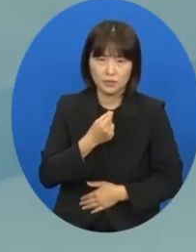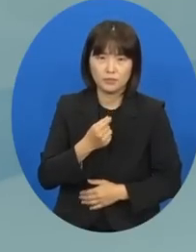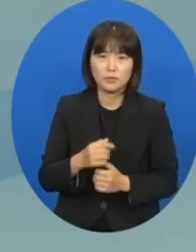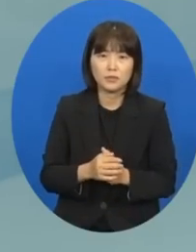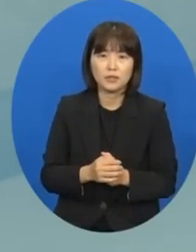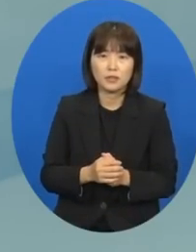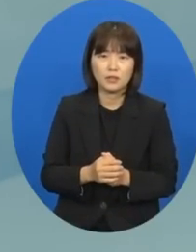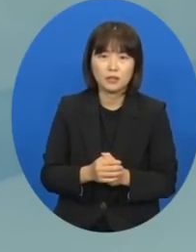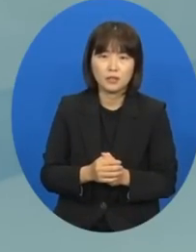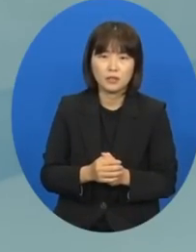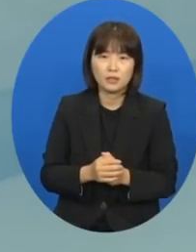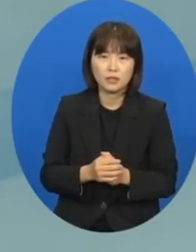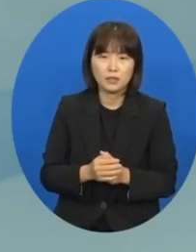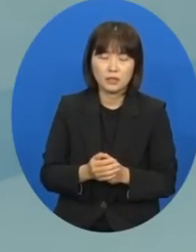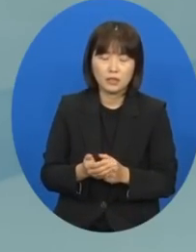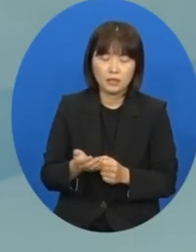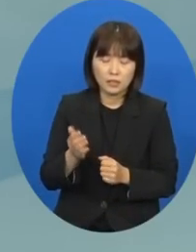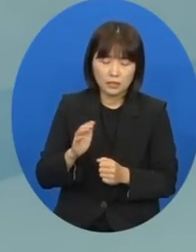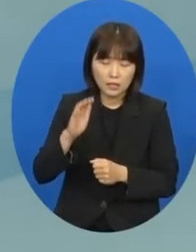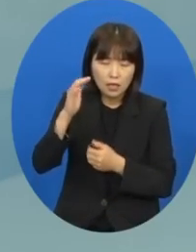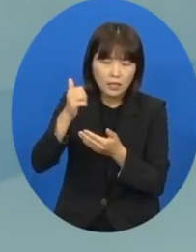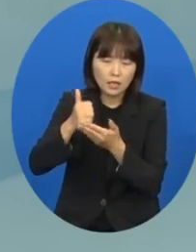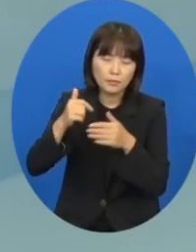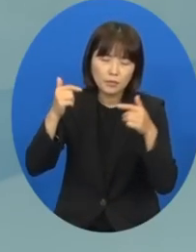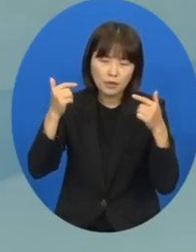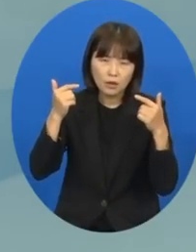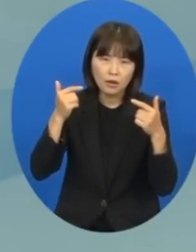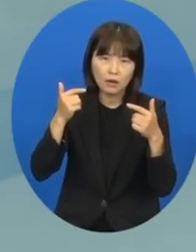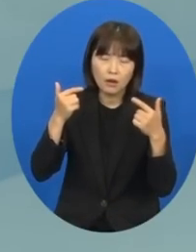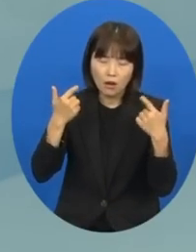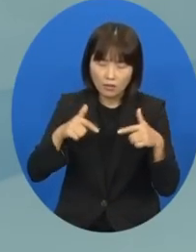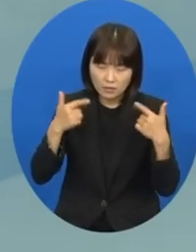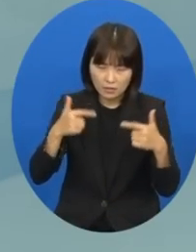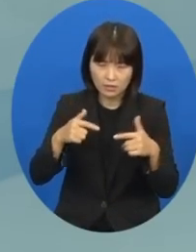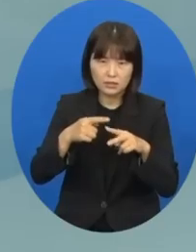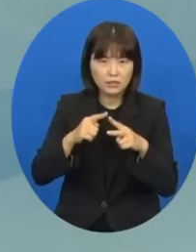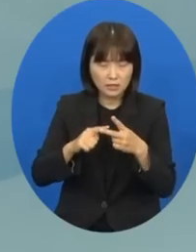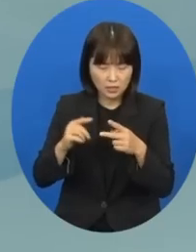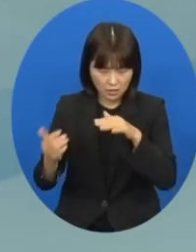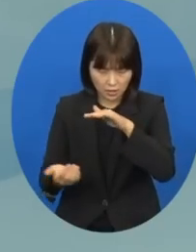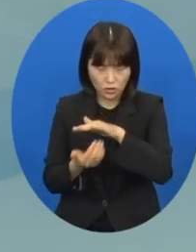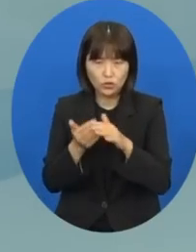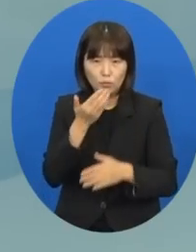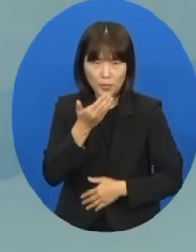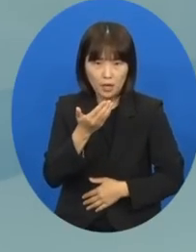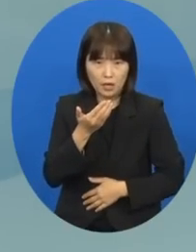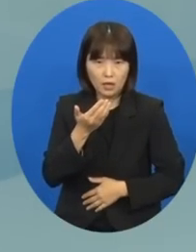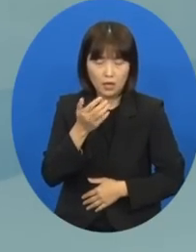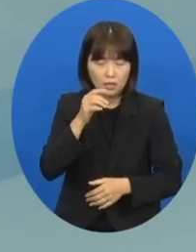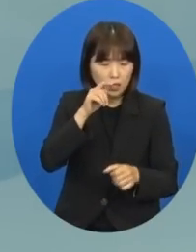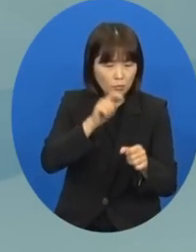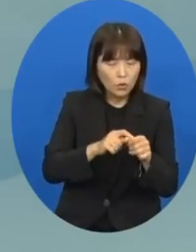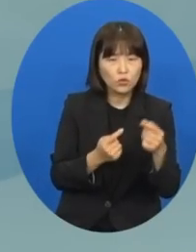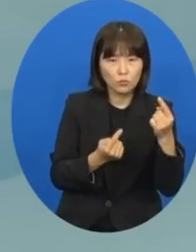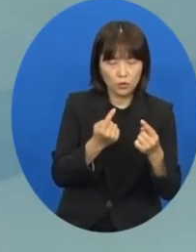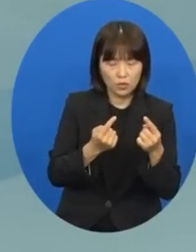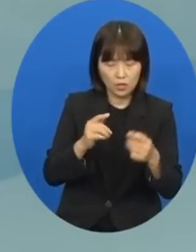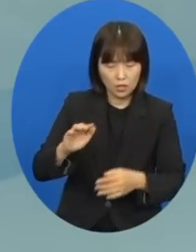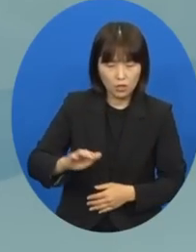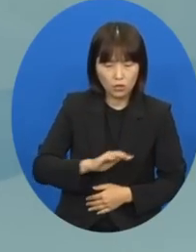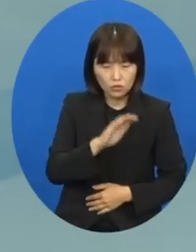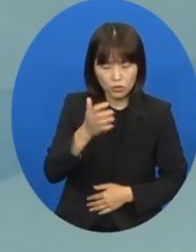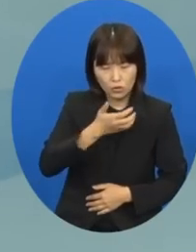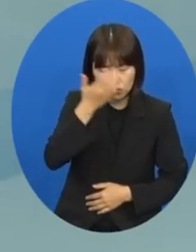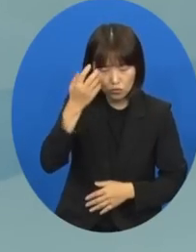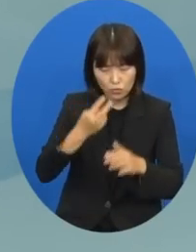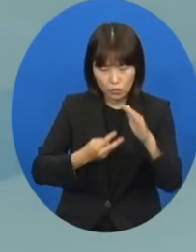근데 하나님 그것은 사실 언제든지 이루실 수 있습니다. 하나님께서 그 목적보다, 어떻게 보면 우리의 꿈과 비전보다